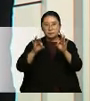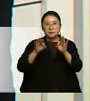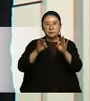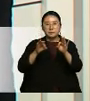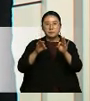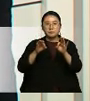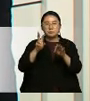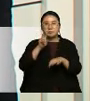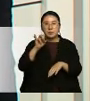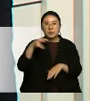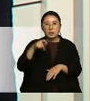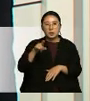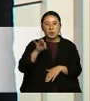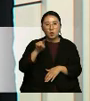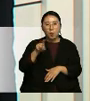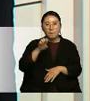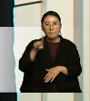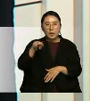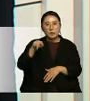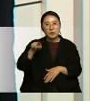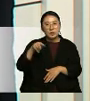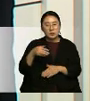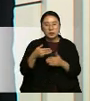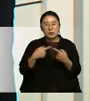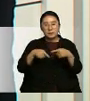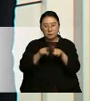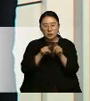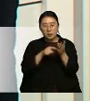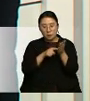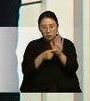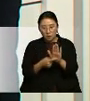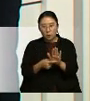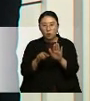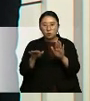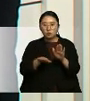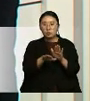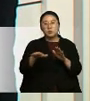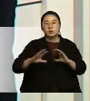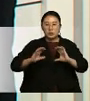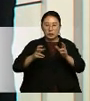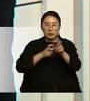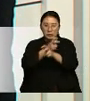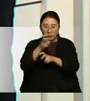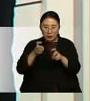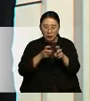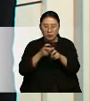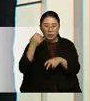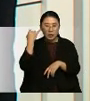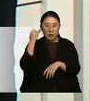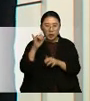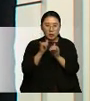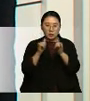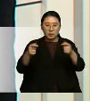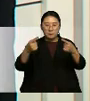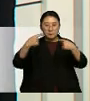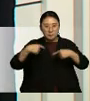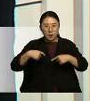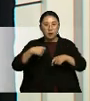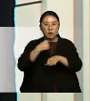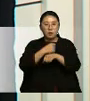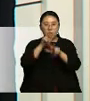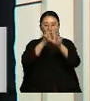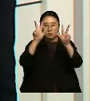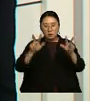미디어 파사드가 지난 주말 함께 전시됐는데요. 우리나라에서 손꼽히는 미디어 아티스트들이 참여한 행사라 더 돋보이는